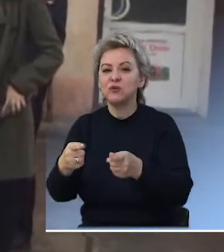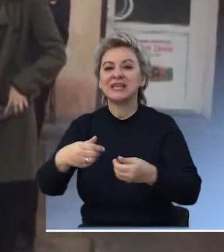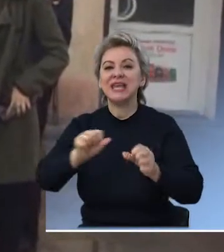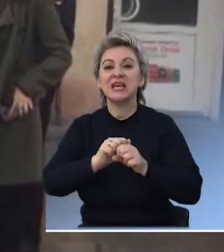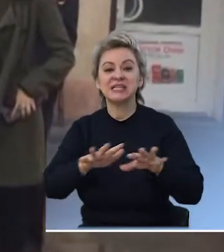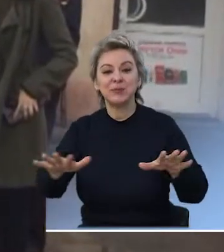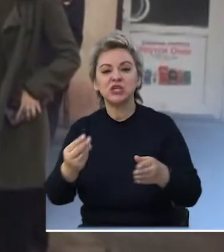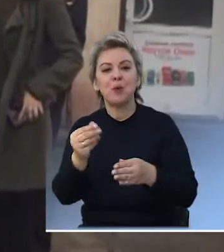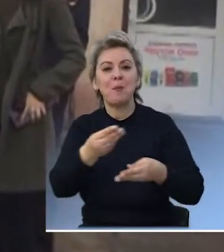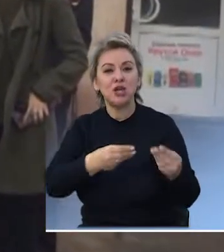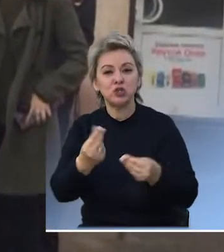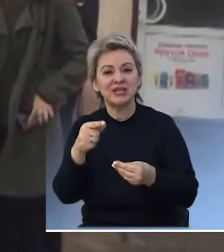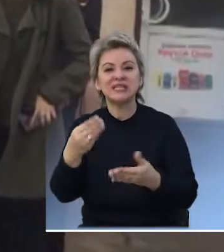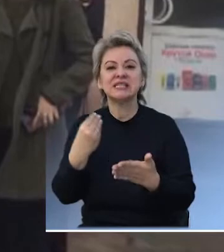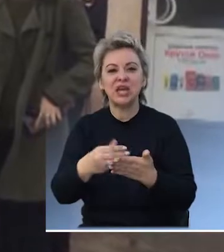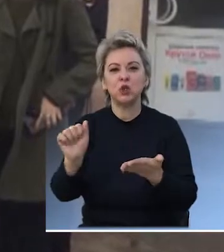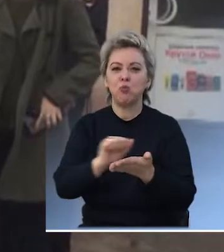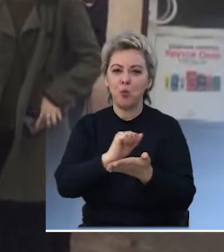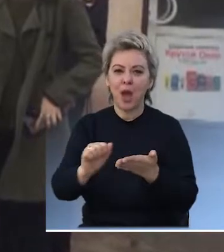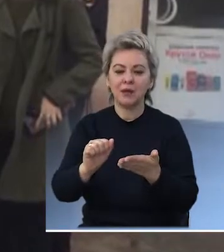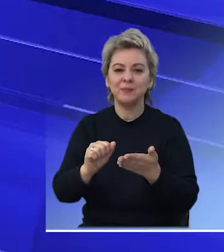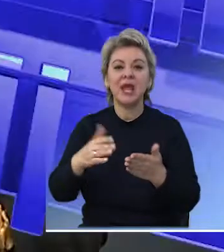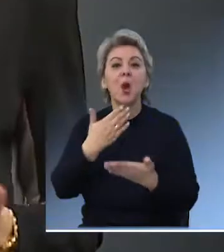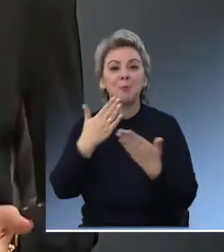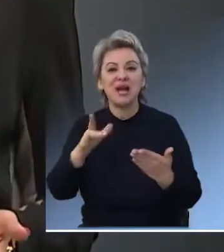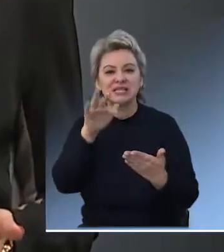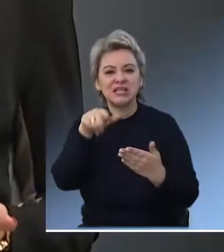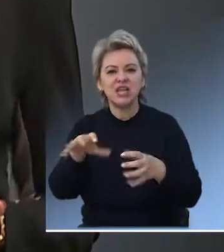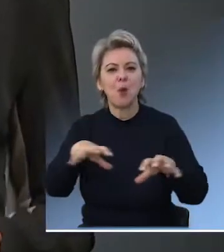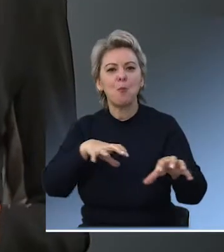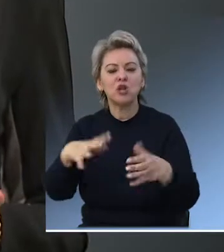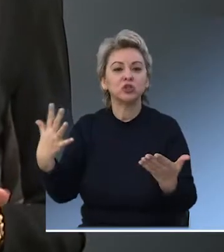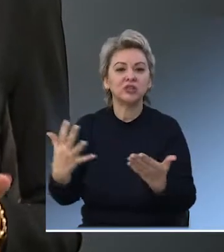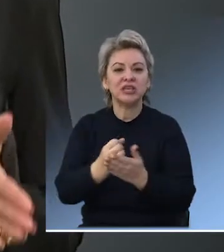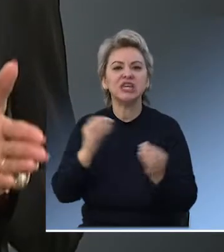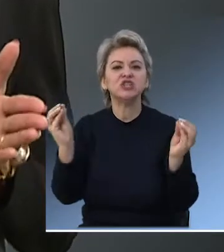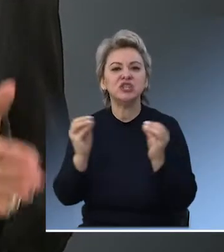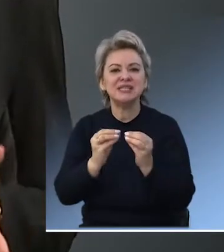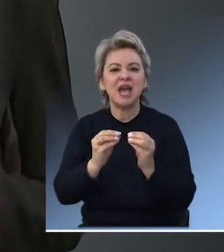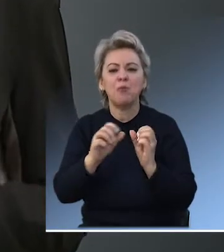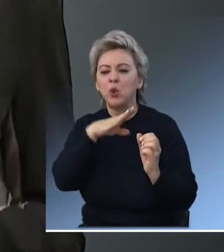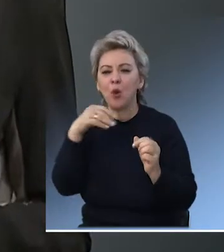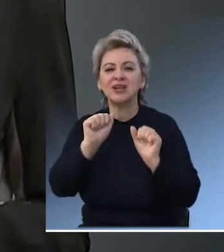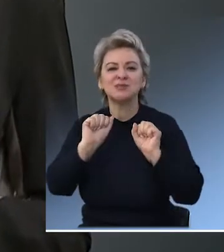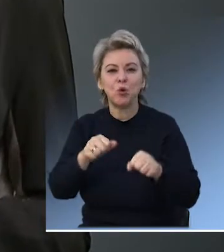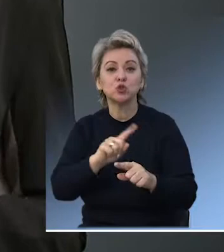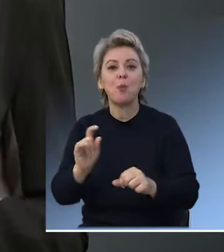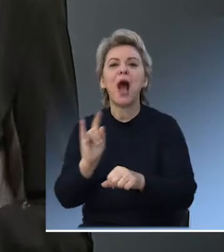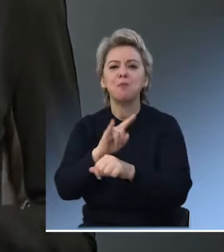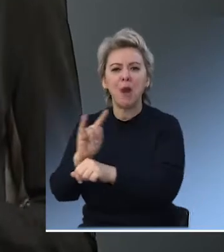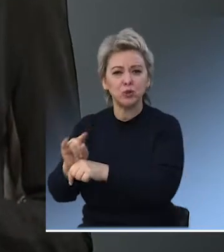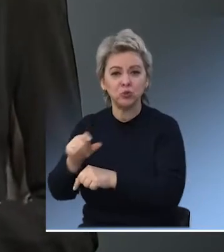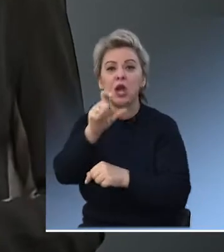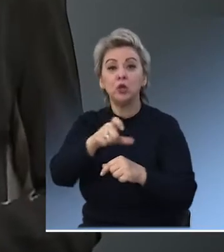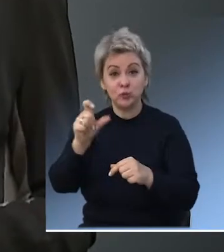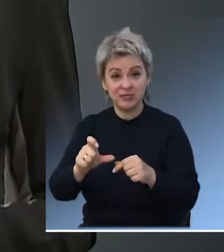перевозки или сбыта поддельных денег или ценных бумаг». В последнее время мошенники находят десятки способов, чтобы